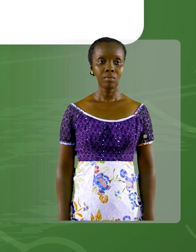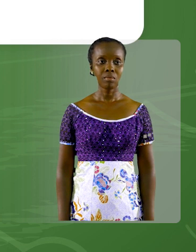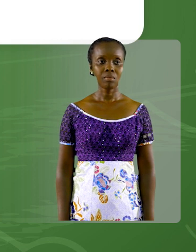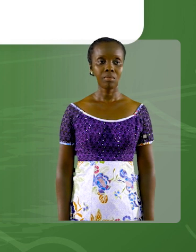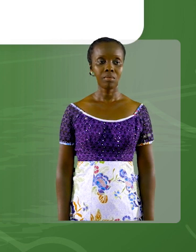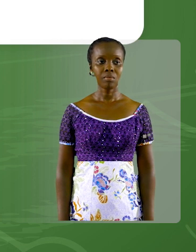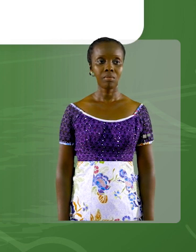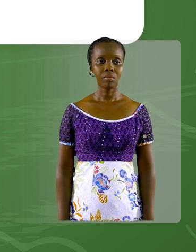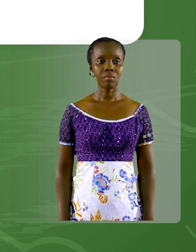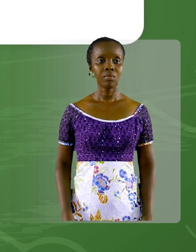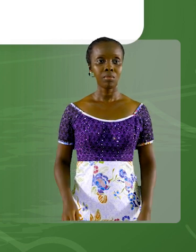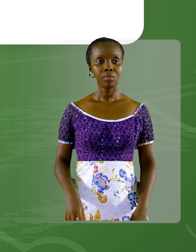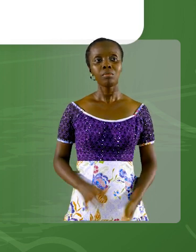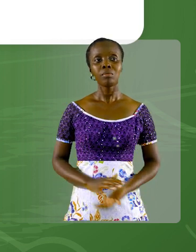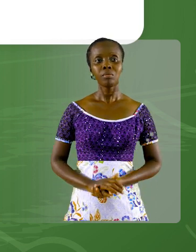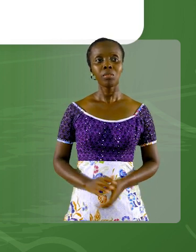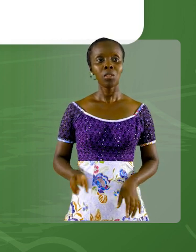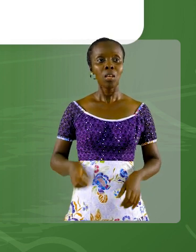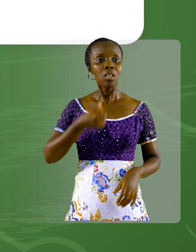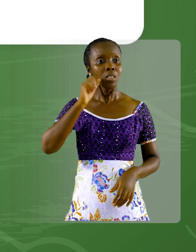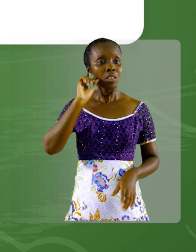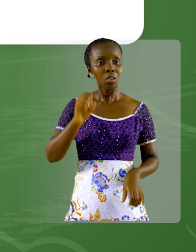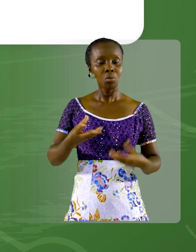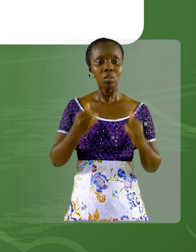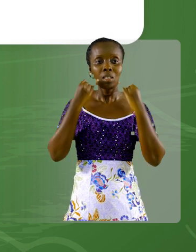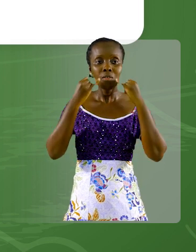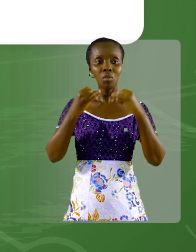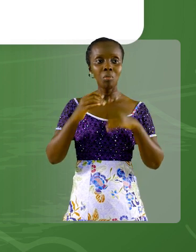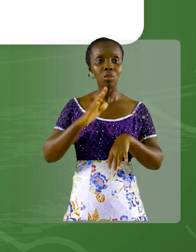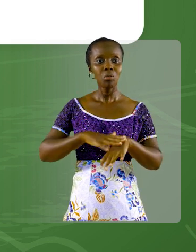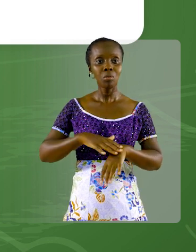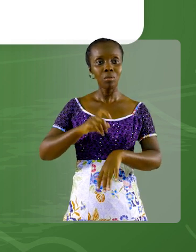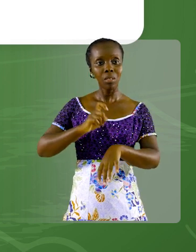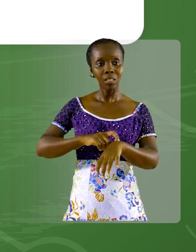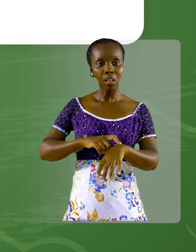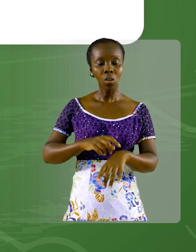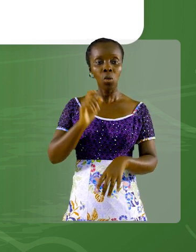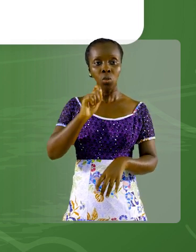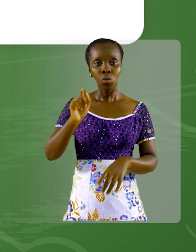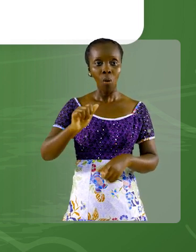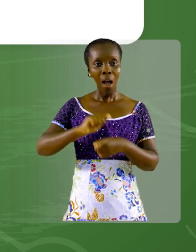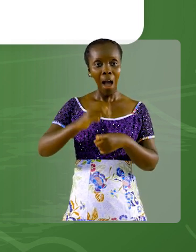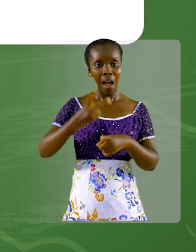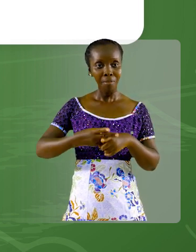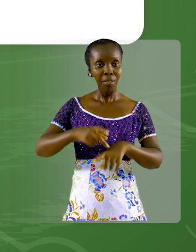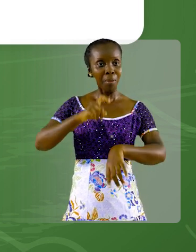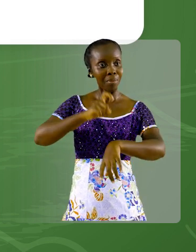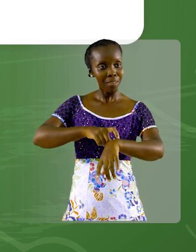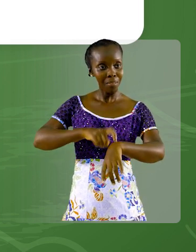Il nous apporte une information sur le temps. C'est donc un adverbe de temps.